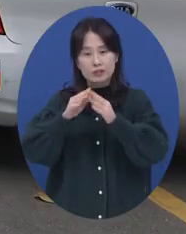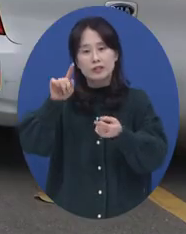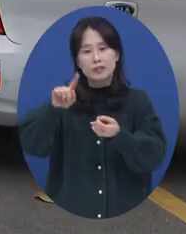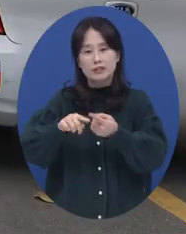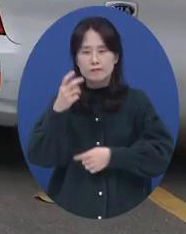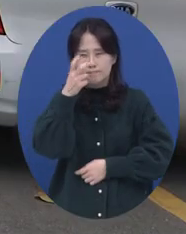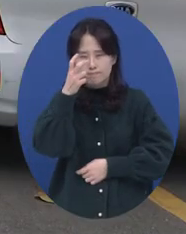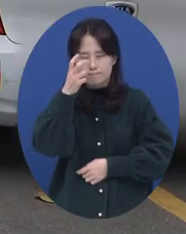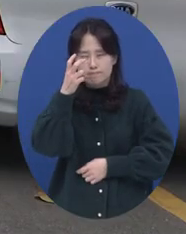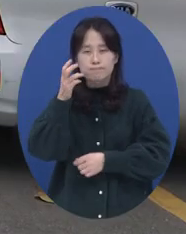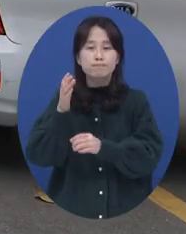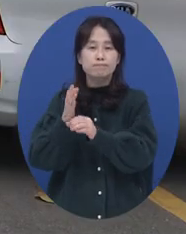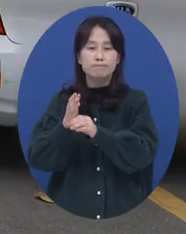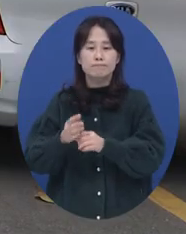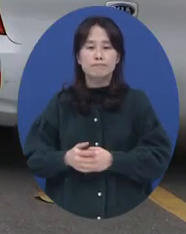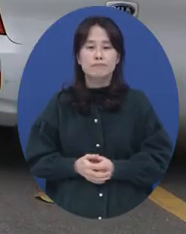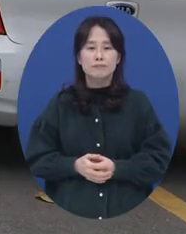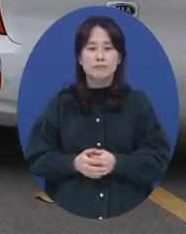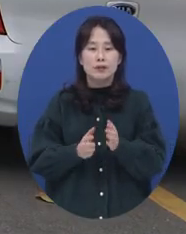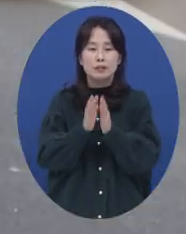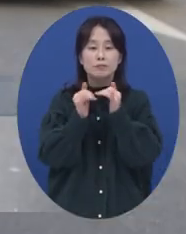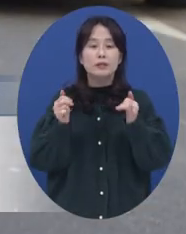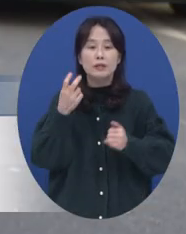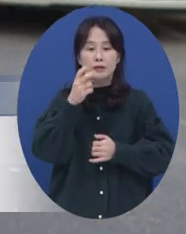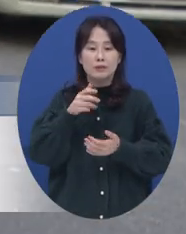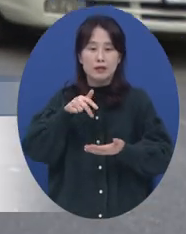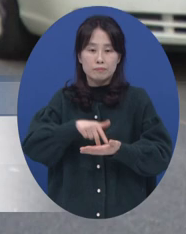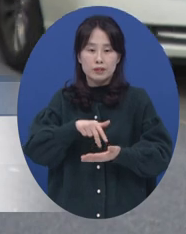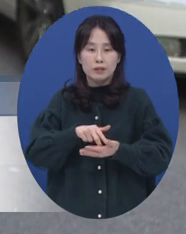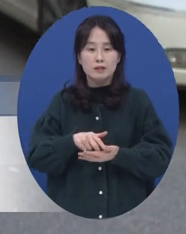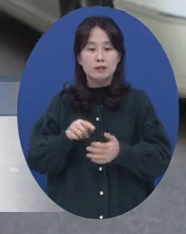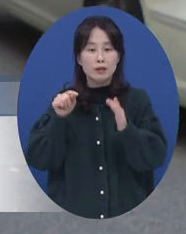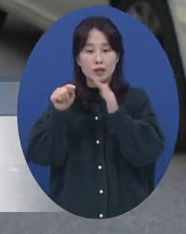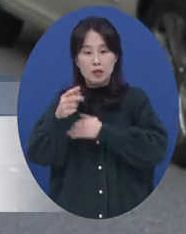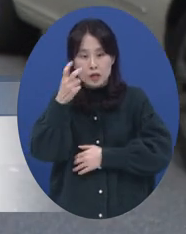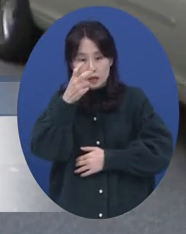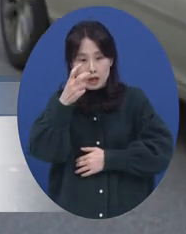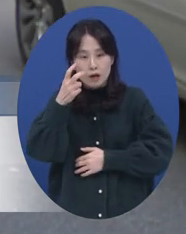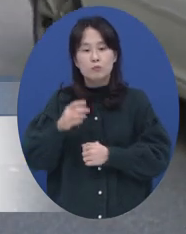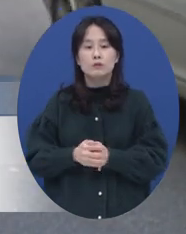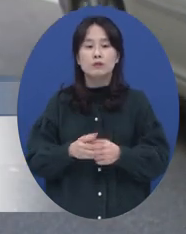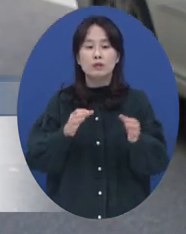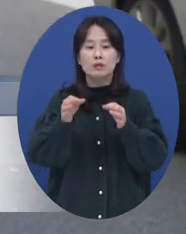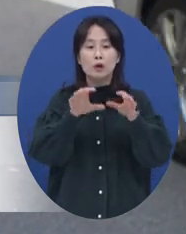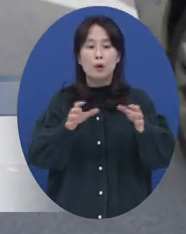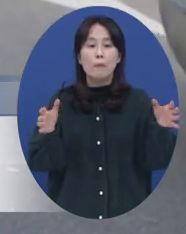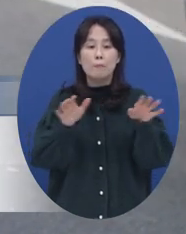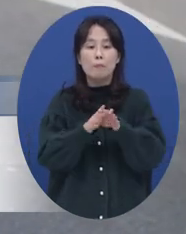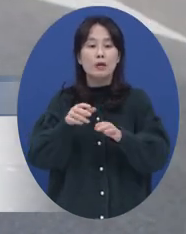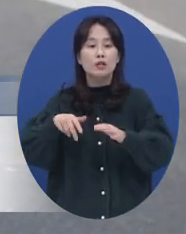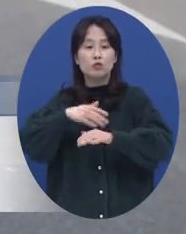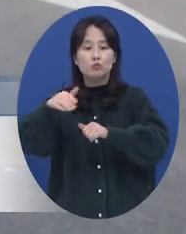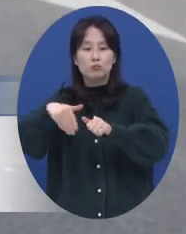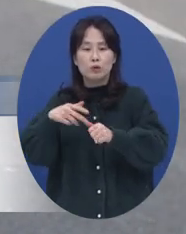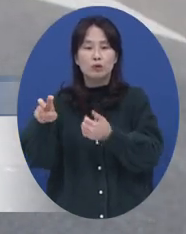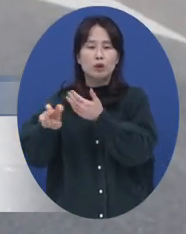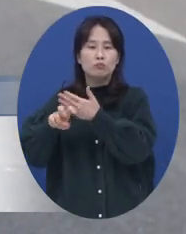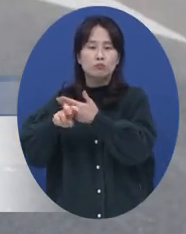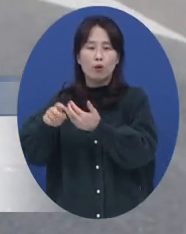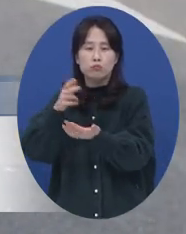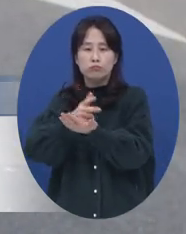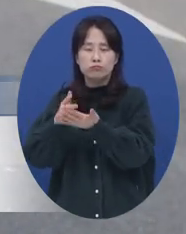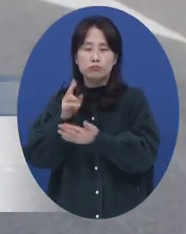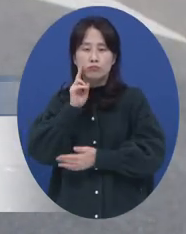설치 상태 등을 중점 점검했습니다. 시민감사관으로서 현장 감사를 해보니 다중이용 업소 주변에